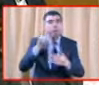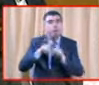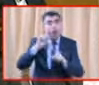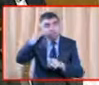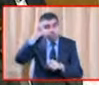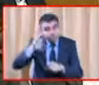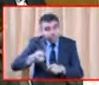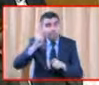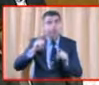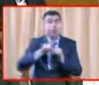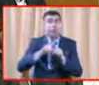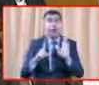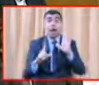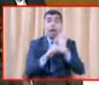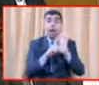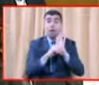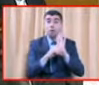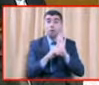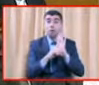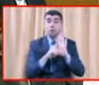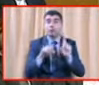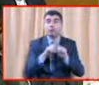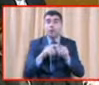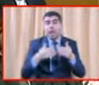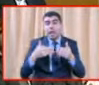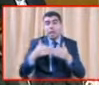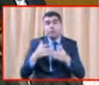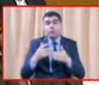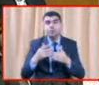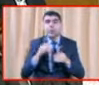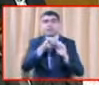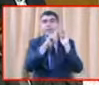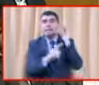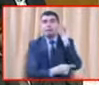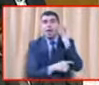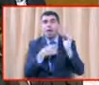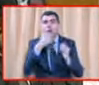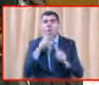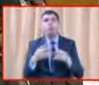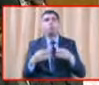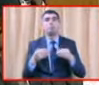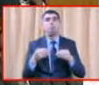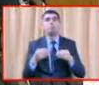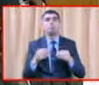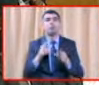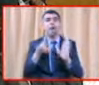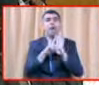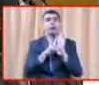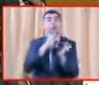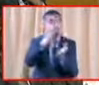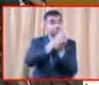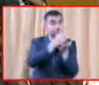المنتدى العالمي لحقوق الانسان اللي كان هاد اواخر الاسبوع. يعني